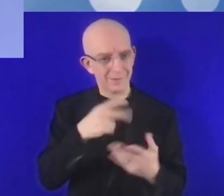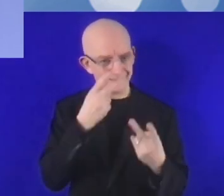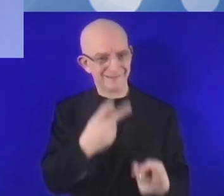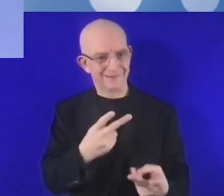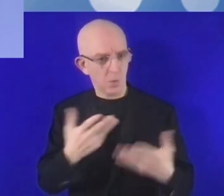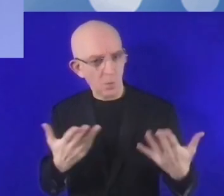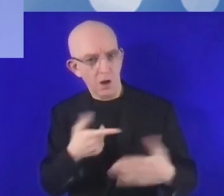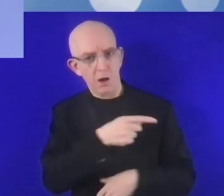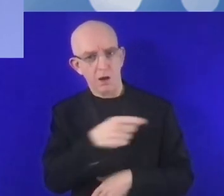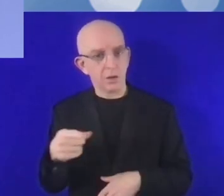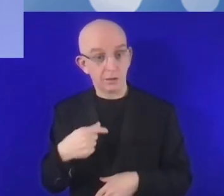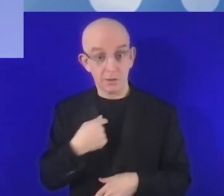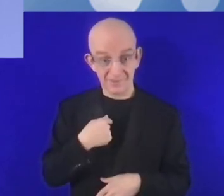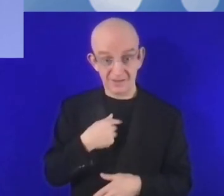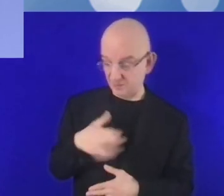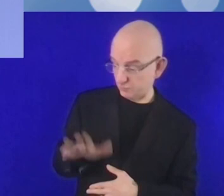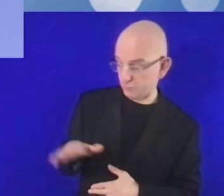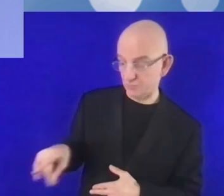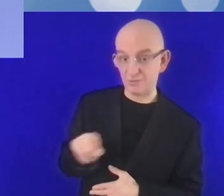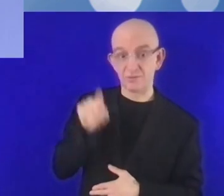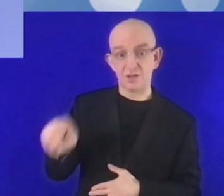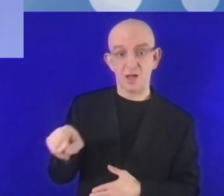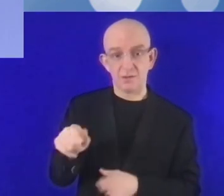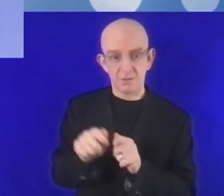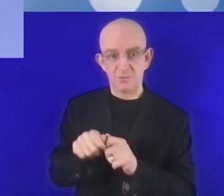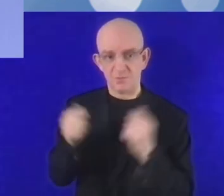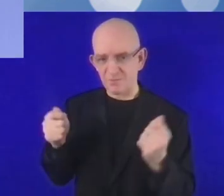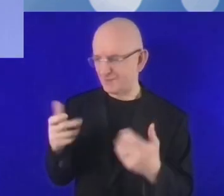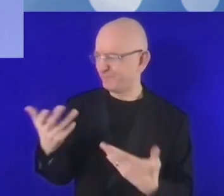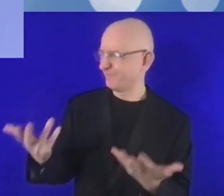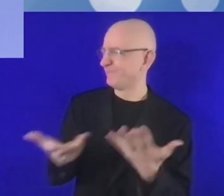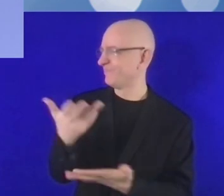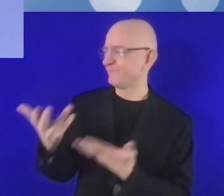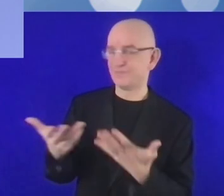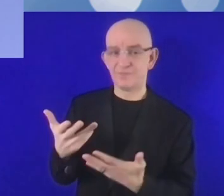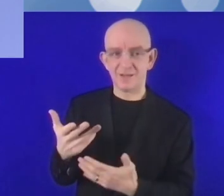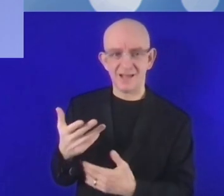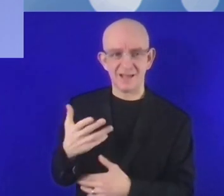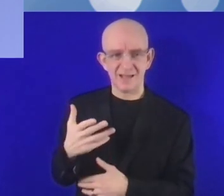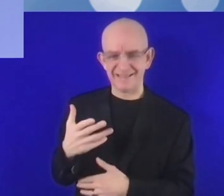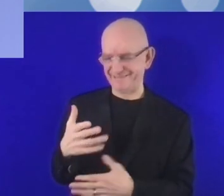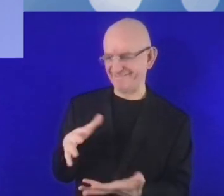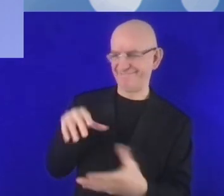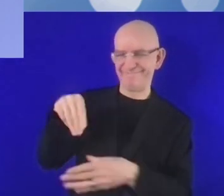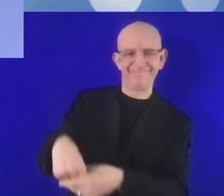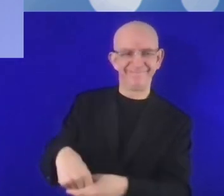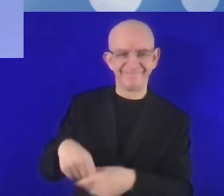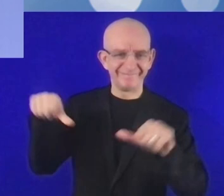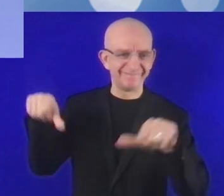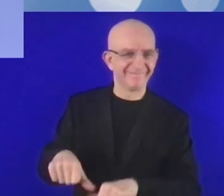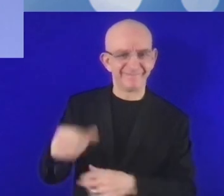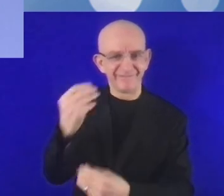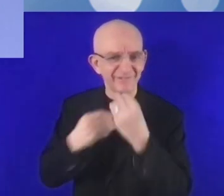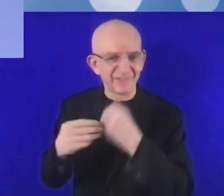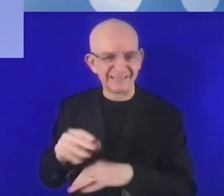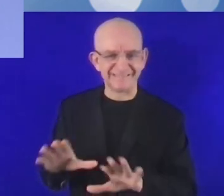我不希望我的孩子生活在一个非常的垃圾食品泛滥作为一个新的